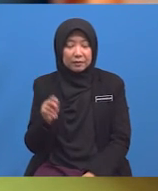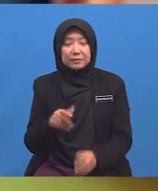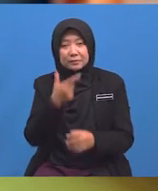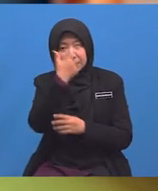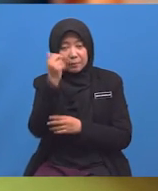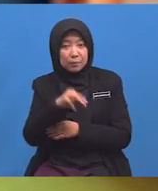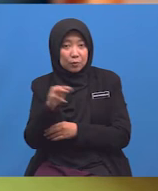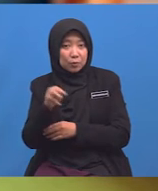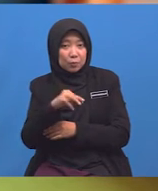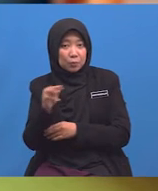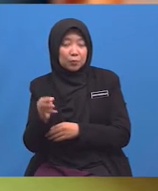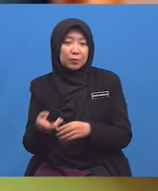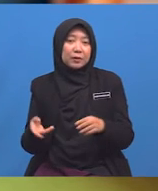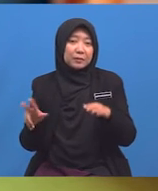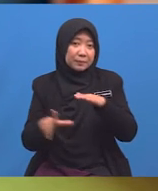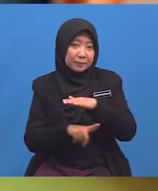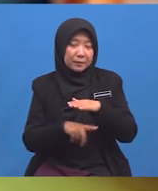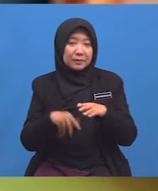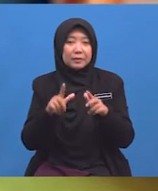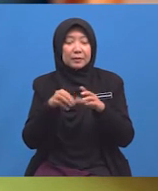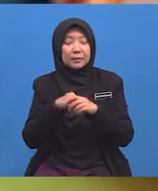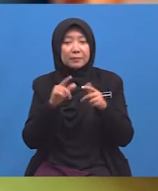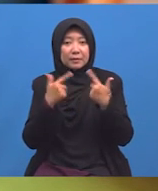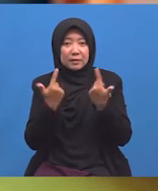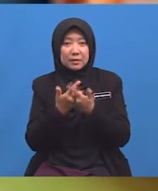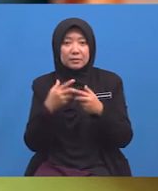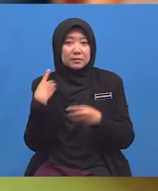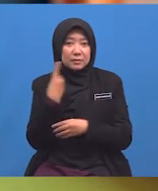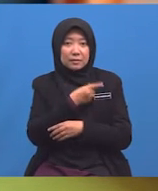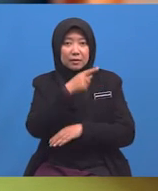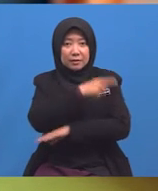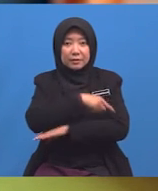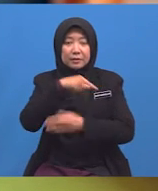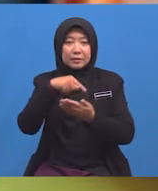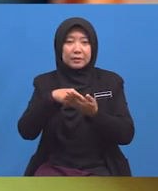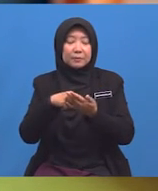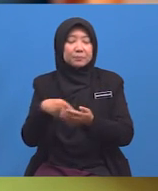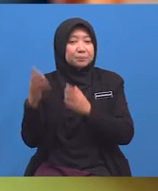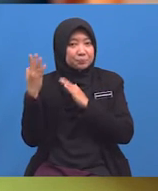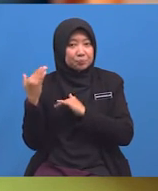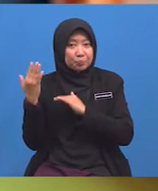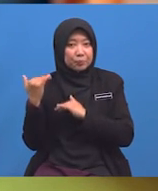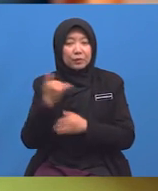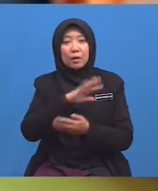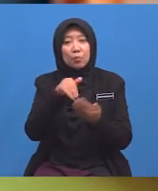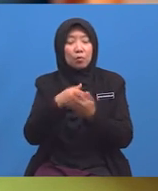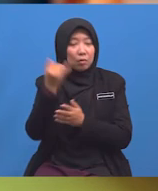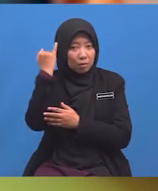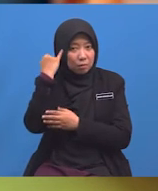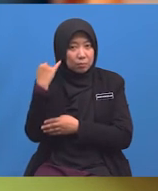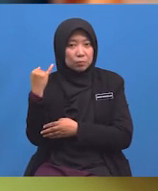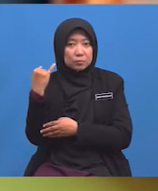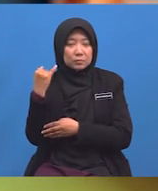penglibatan sepanjang kelas kita pada hari ini. Semoga segala ilmu yang